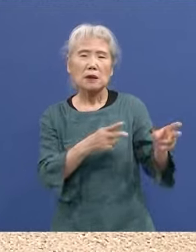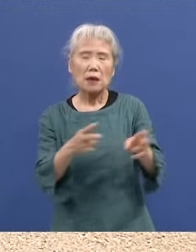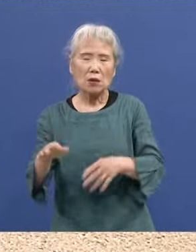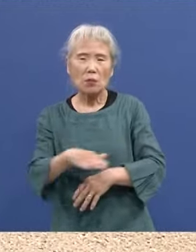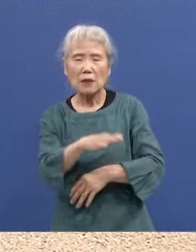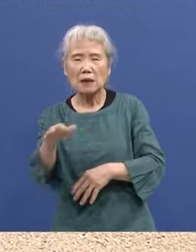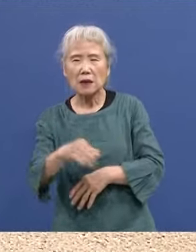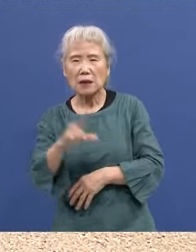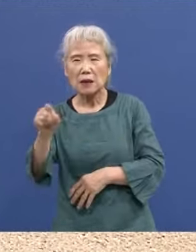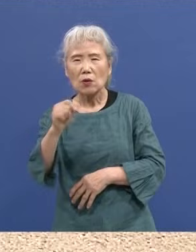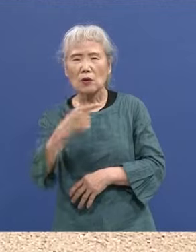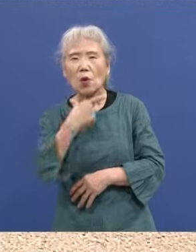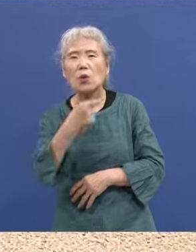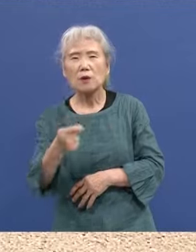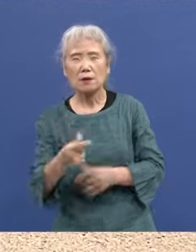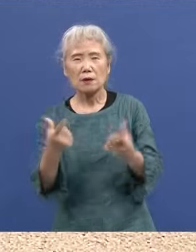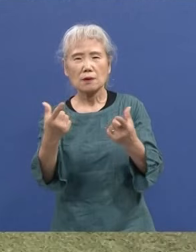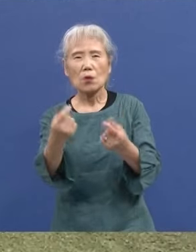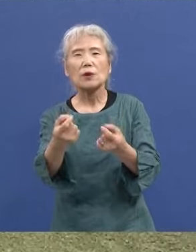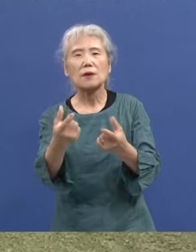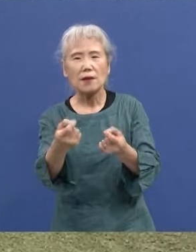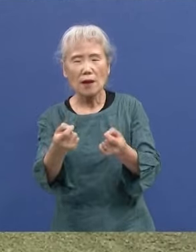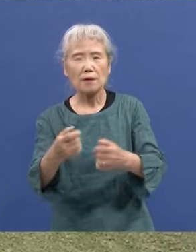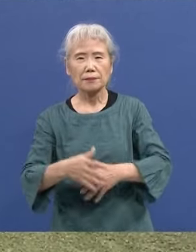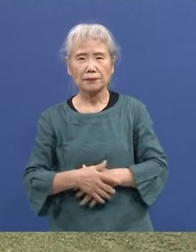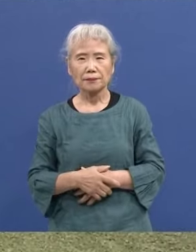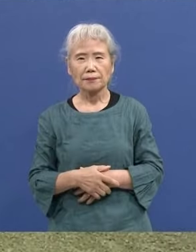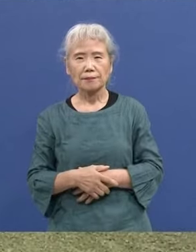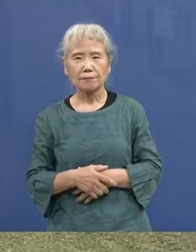用していただきたいですよね。 はい、そうですね。